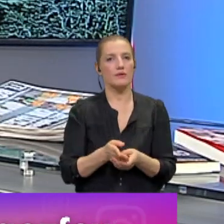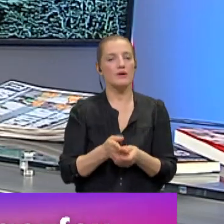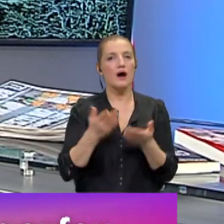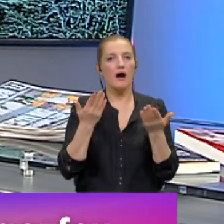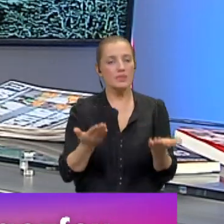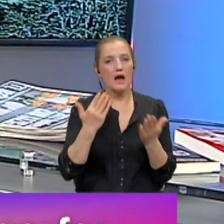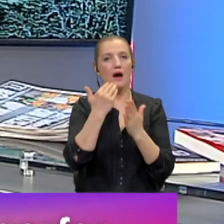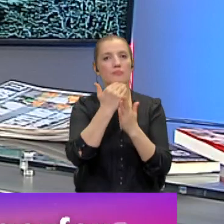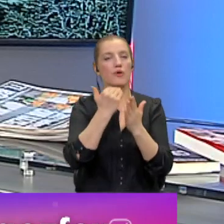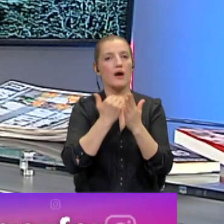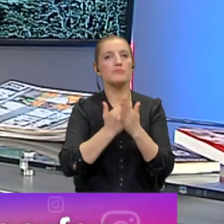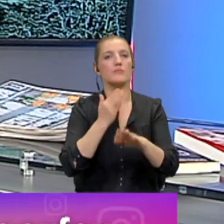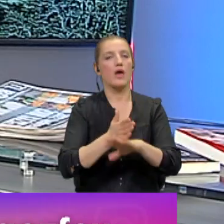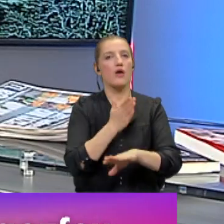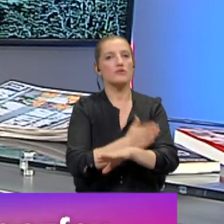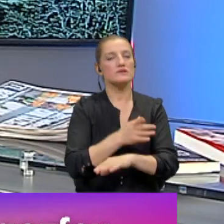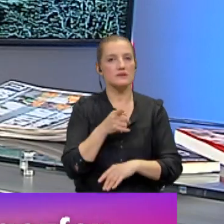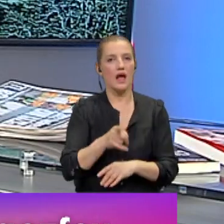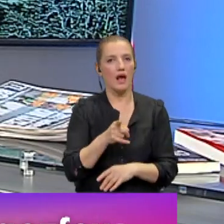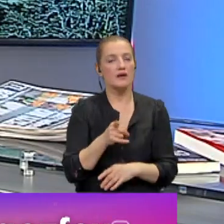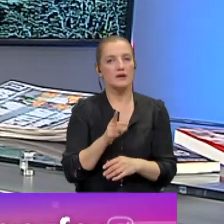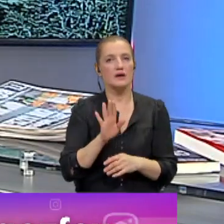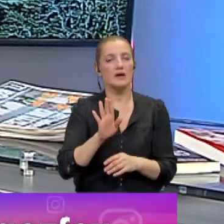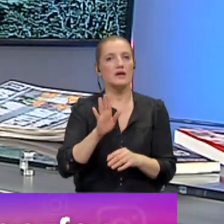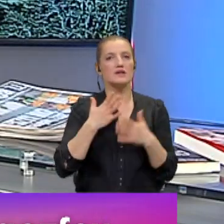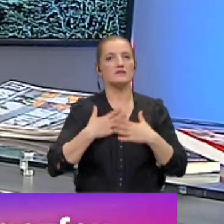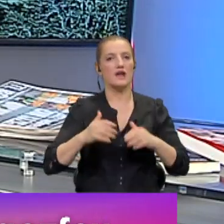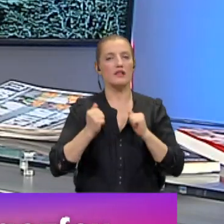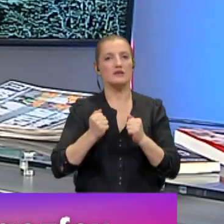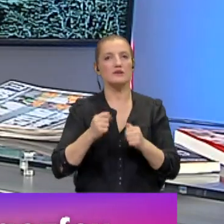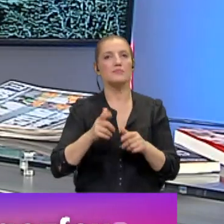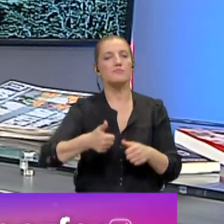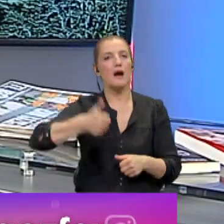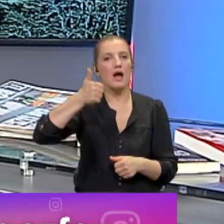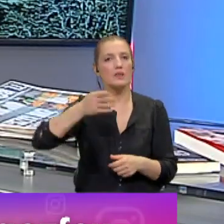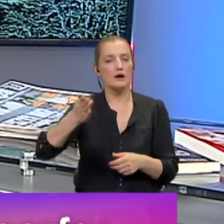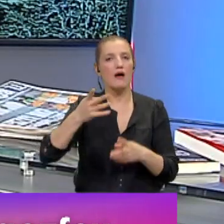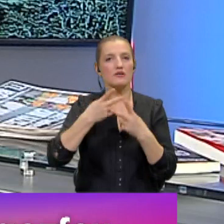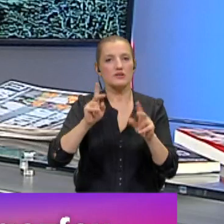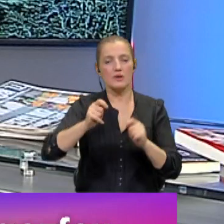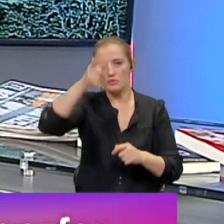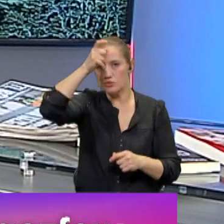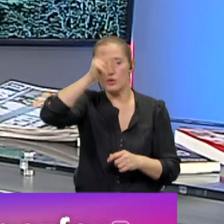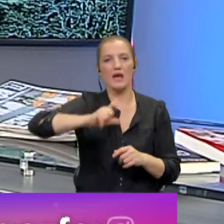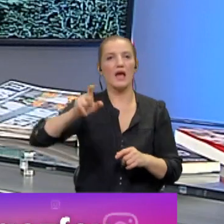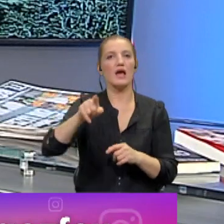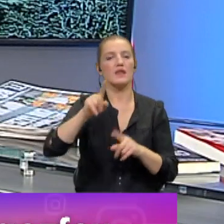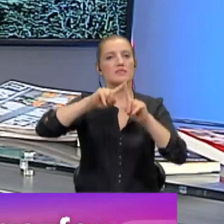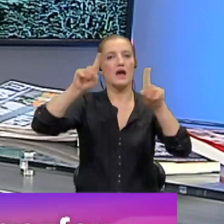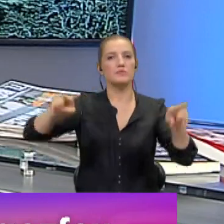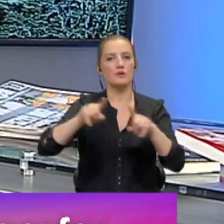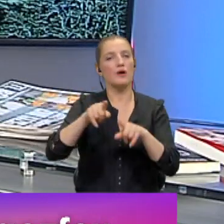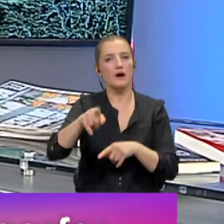programın öncesinde başlangıcında şöyle bir Sağlık Bakanlığı açıklamasına bakmıştık Türkiye'nin tablosuna bakmıştık ama